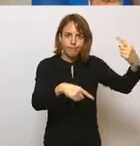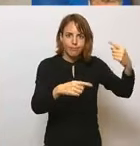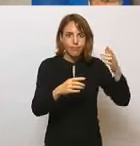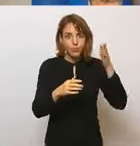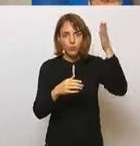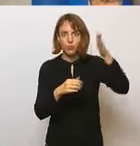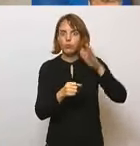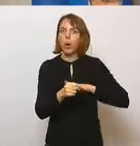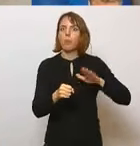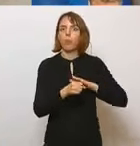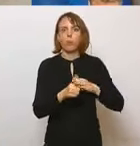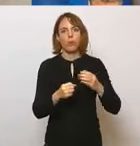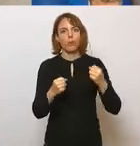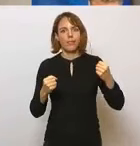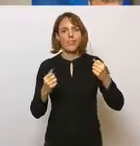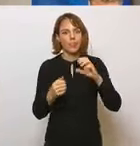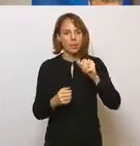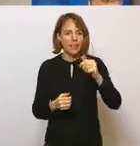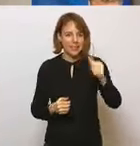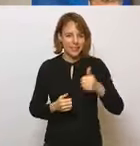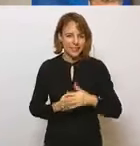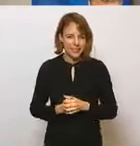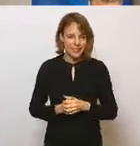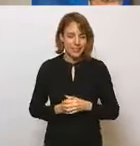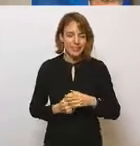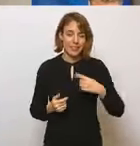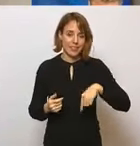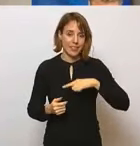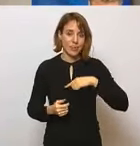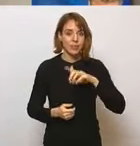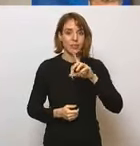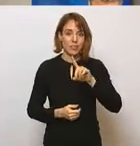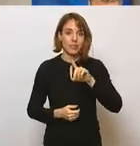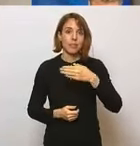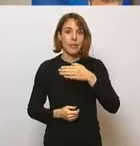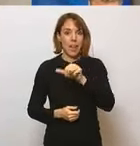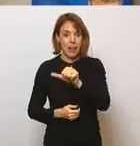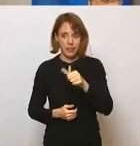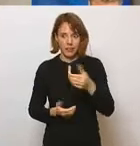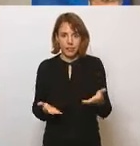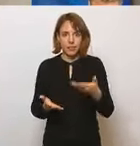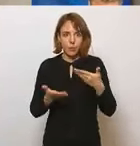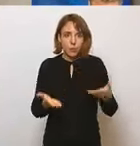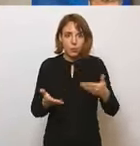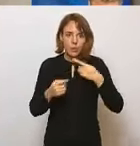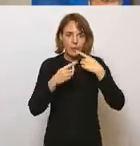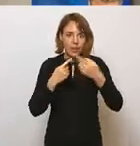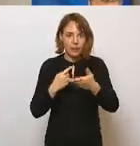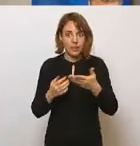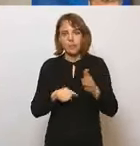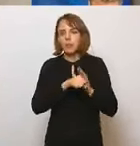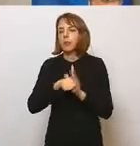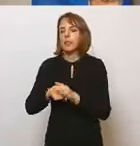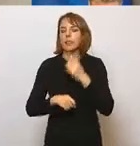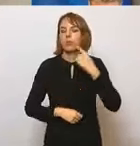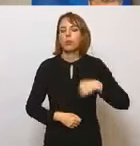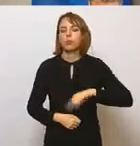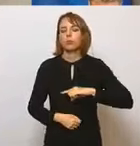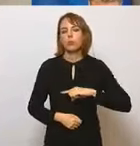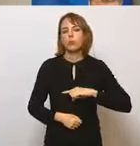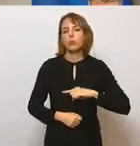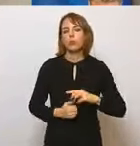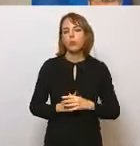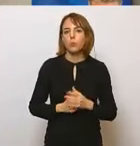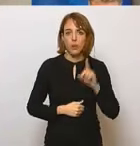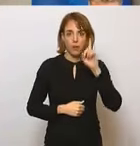Et en ce sens, pour nous, le Digital Market Act, plus spécifiquement dont on parle aujourd'hui, est véritablement une priorité, parce qu'il permet en fait